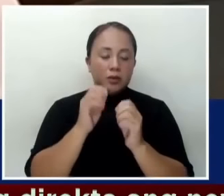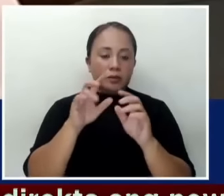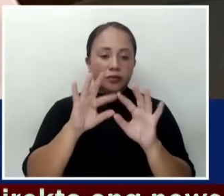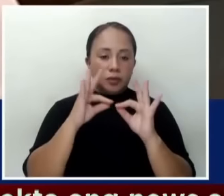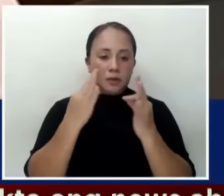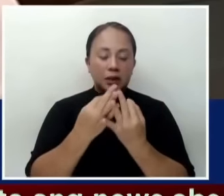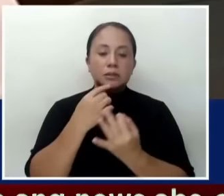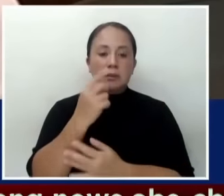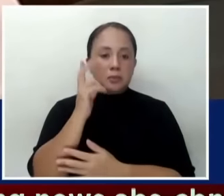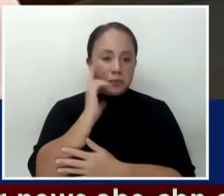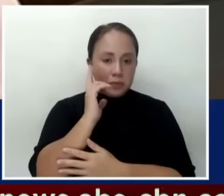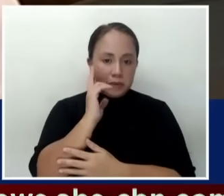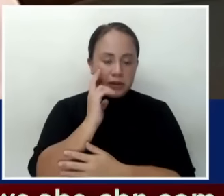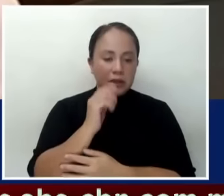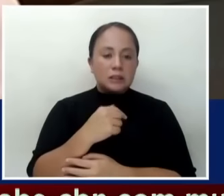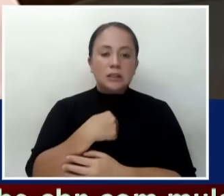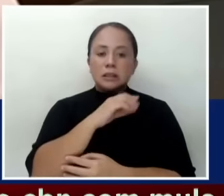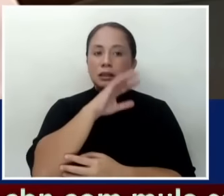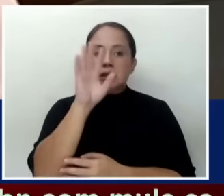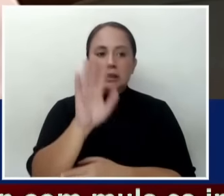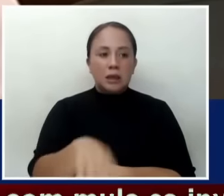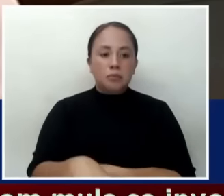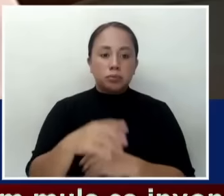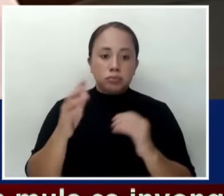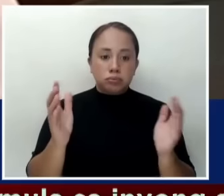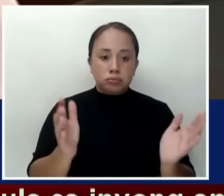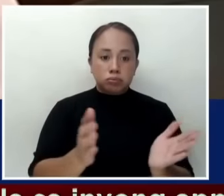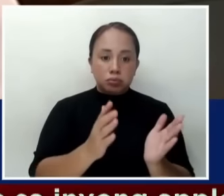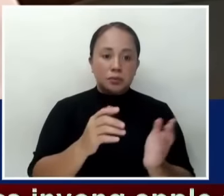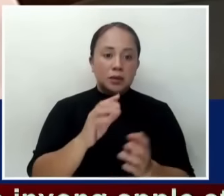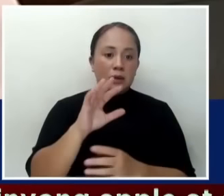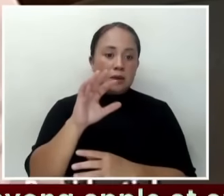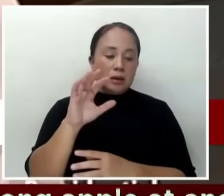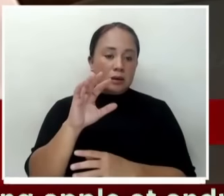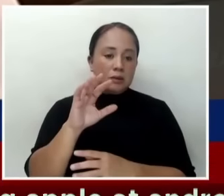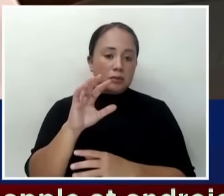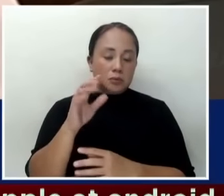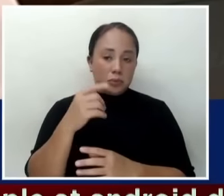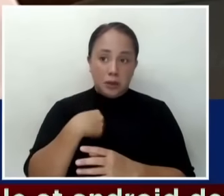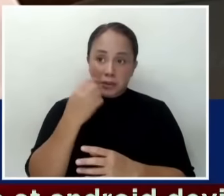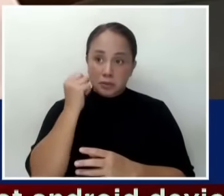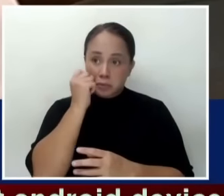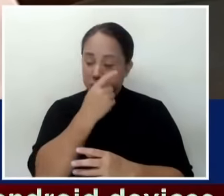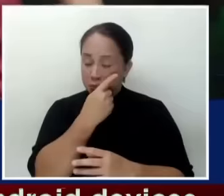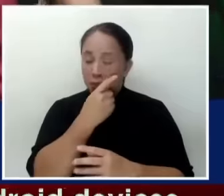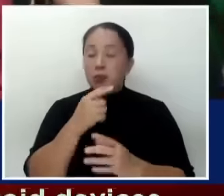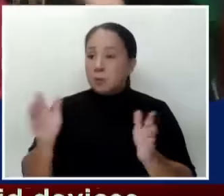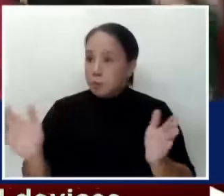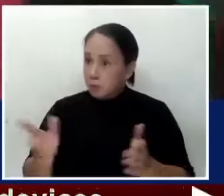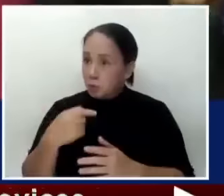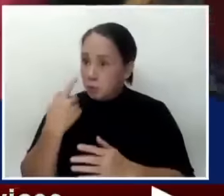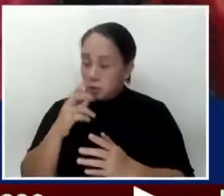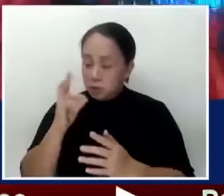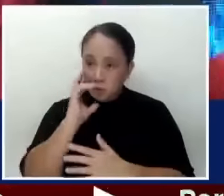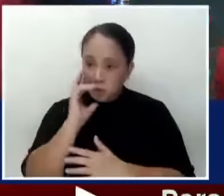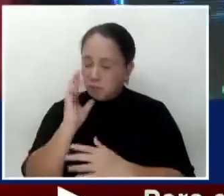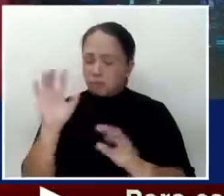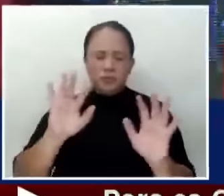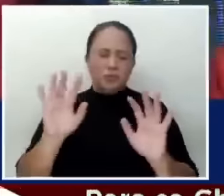Duterte, hindi siya kailanman inudyok ng amang si dating Pangulong Rodrigo Duterte na tumakbong Pangulo. Gayunman,